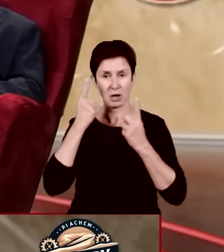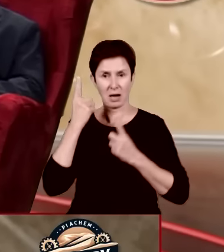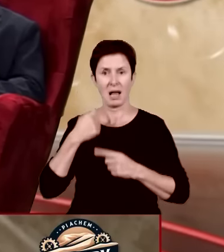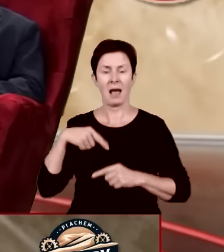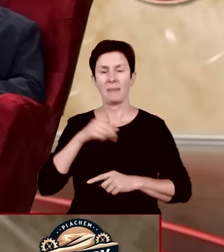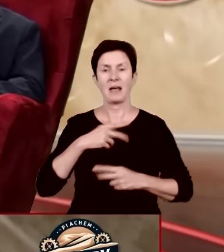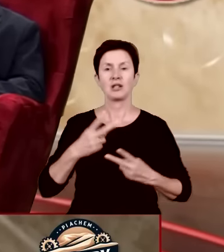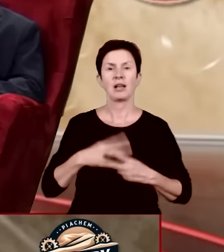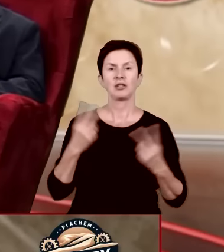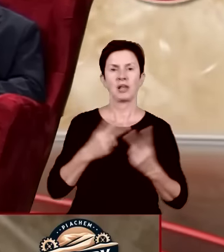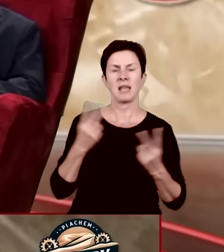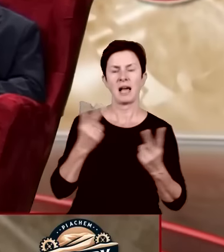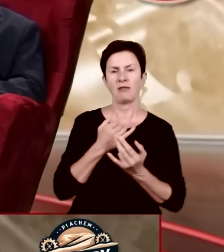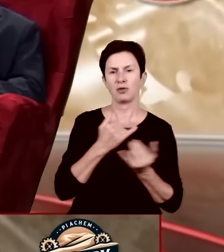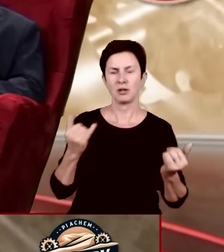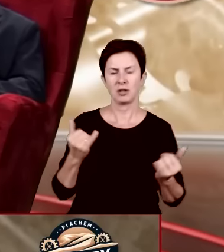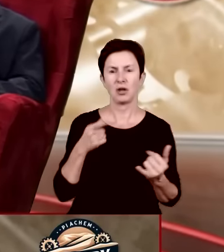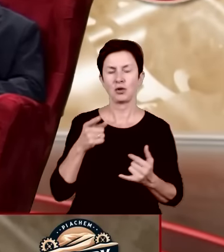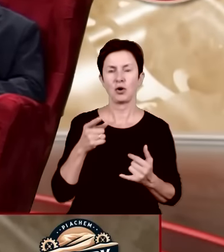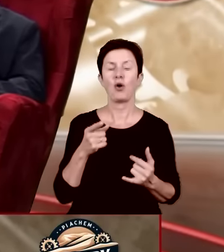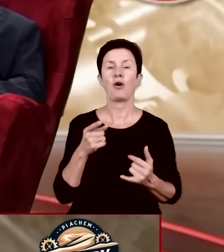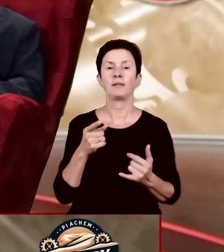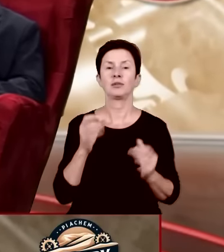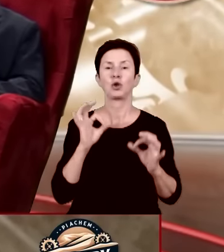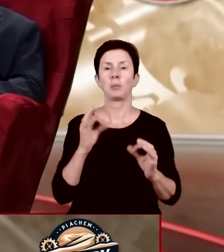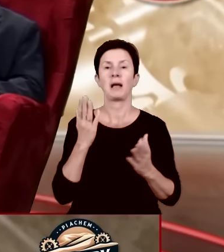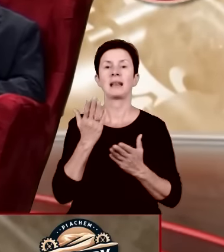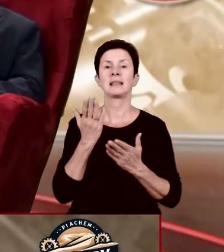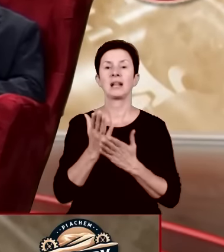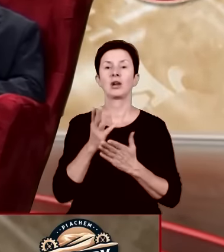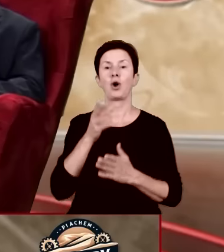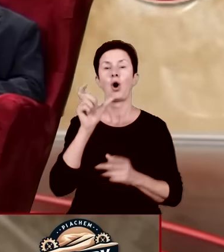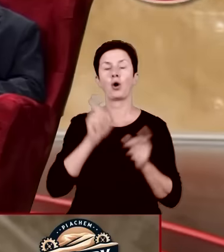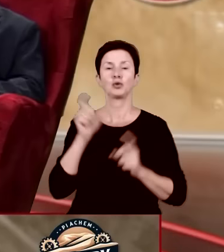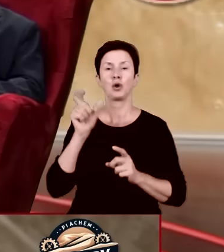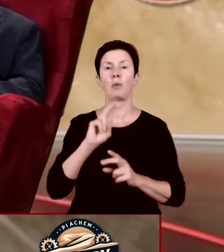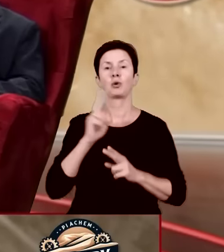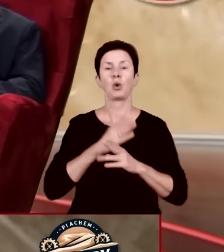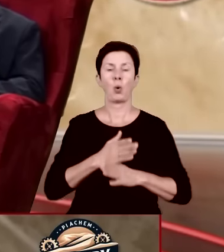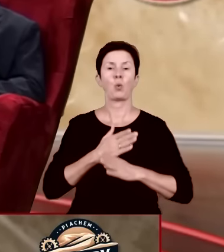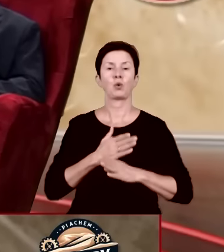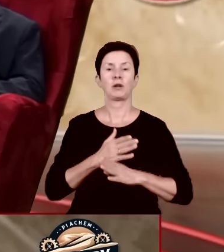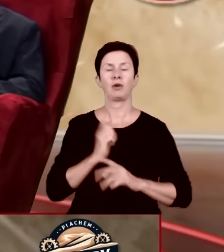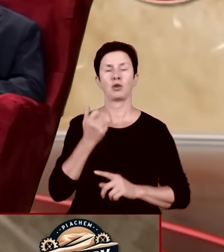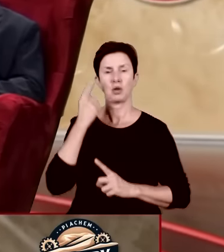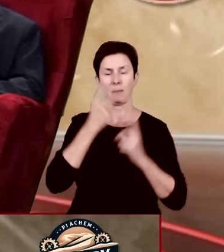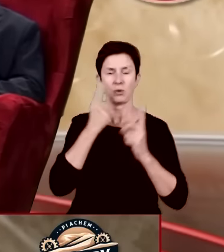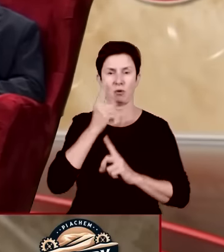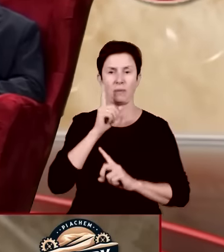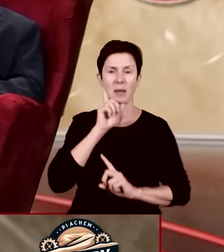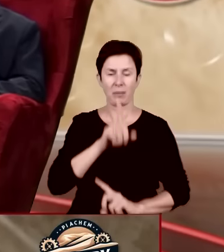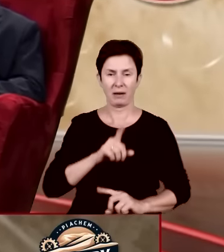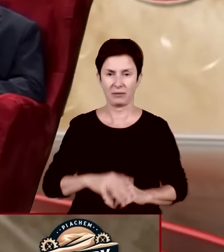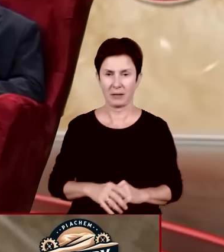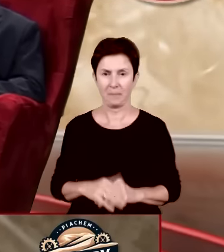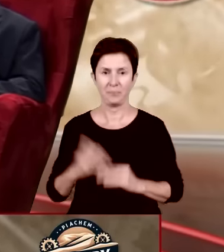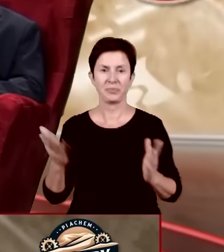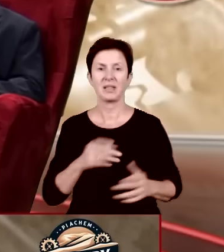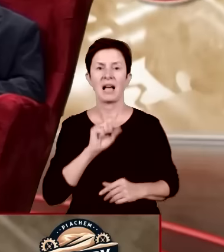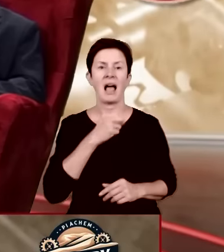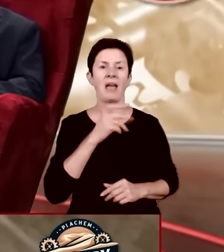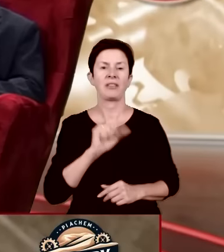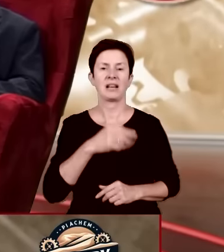dziennikarstwie dobrze wychodzą na tym ci, którzy ukrywają to, co myślą. Naprawdę. Adrian Stankowski jest